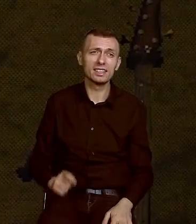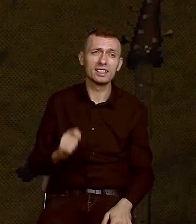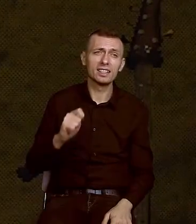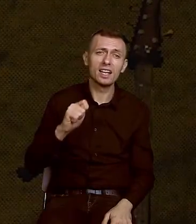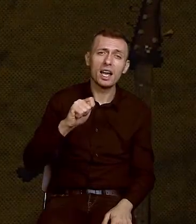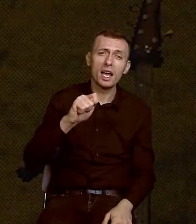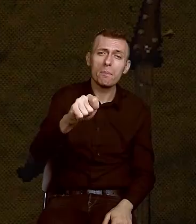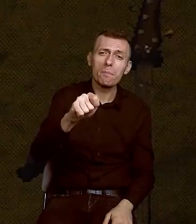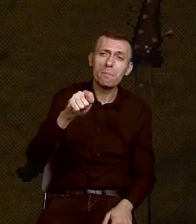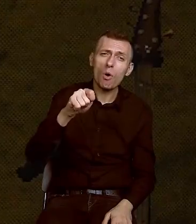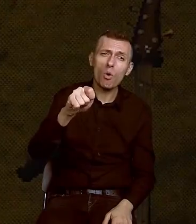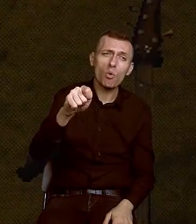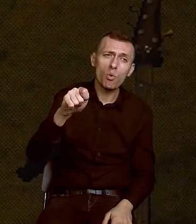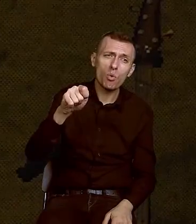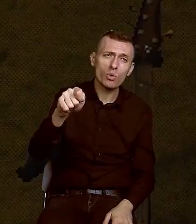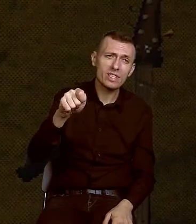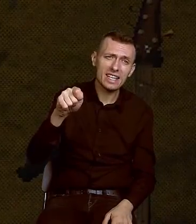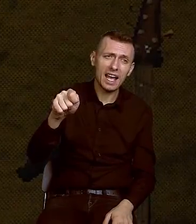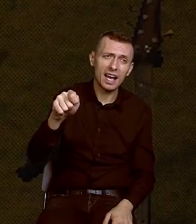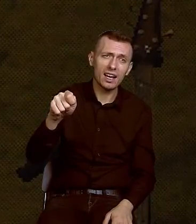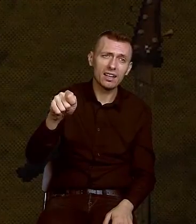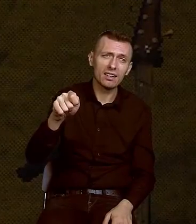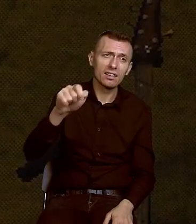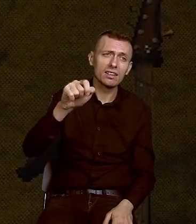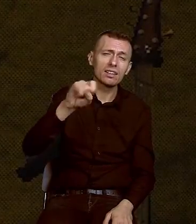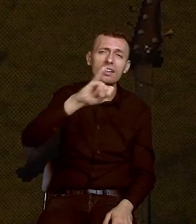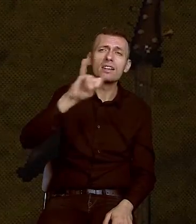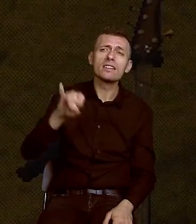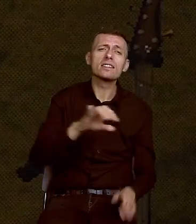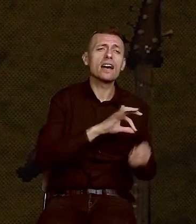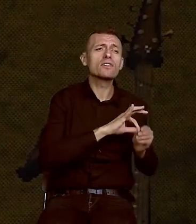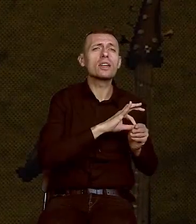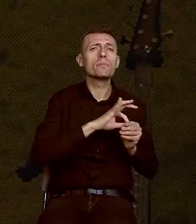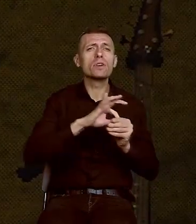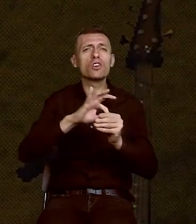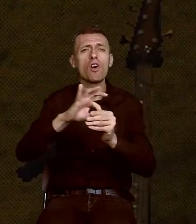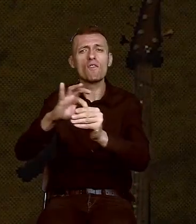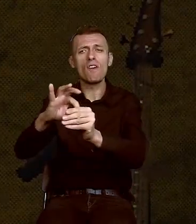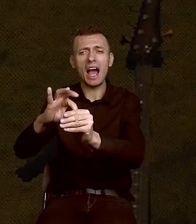do pożądania, które nieuchronnie prowadzi do grzechu w naszym życiu.